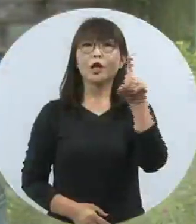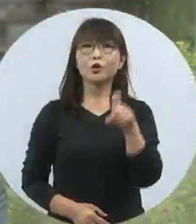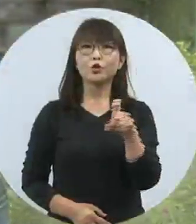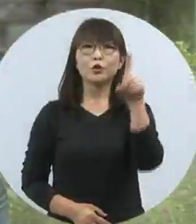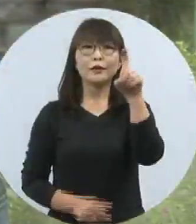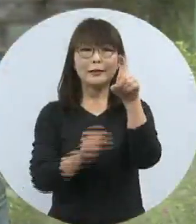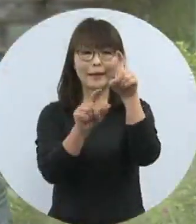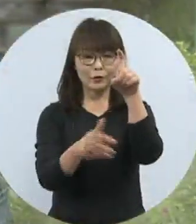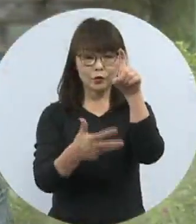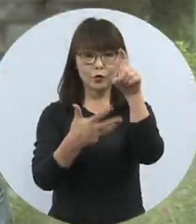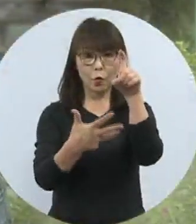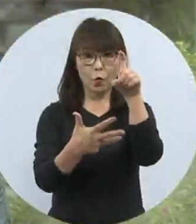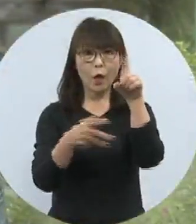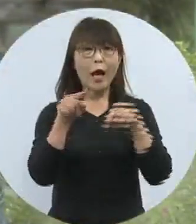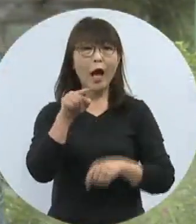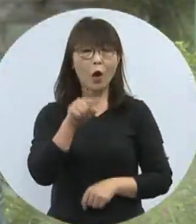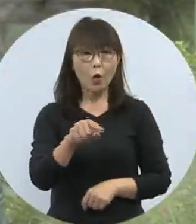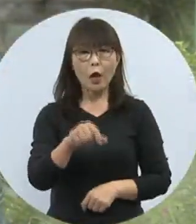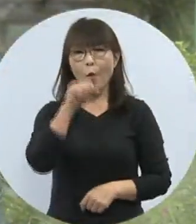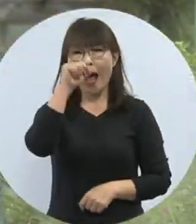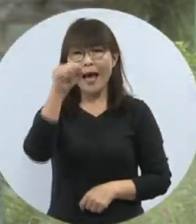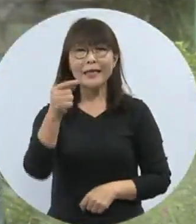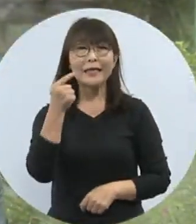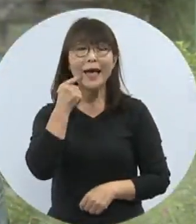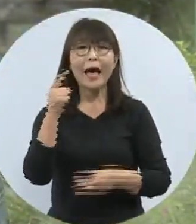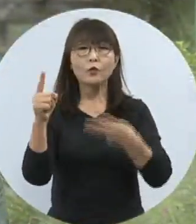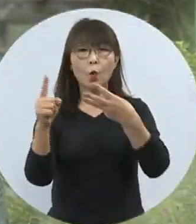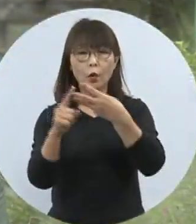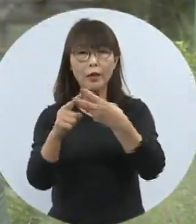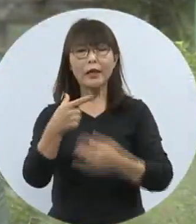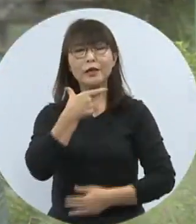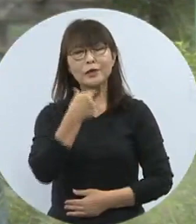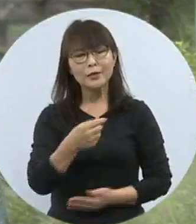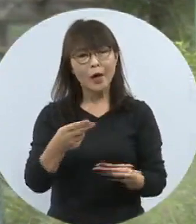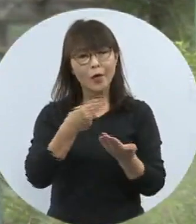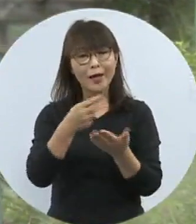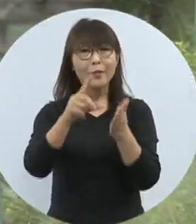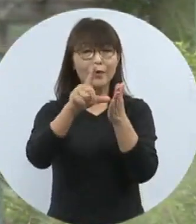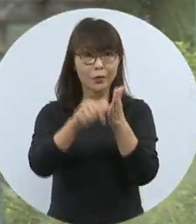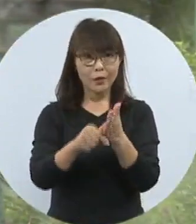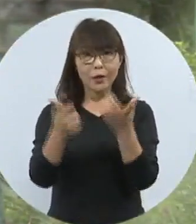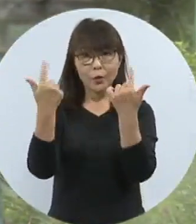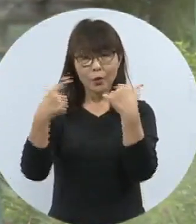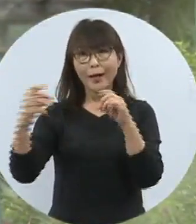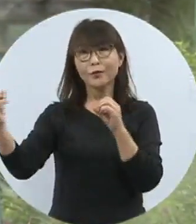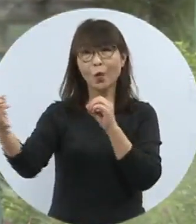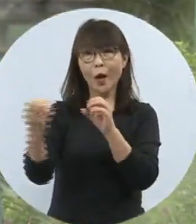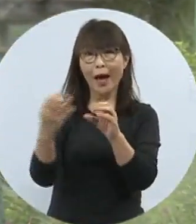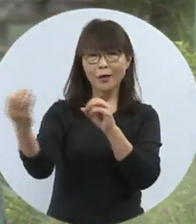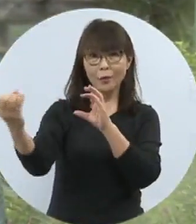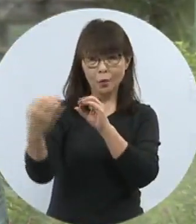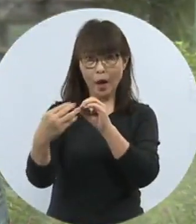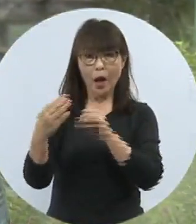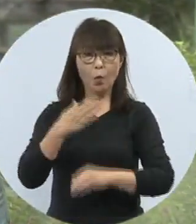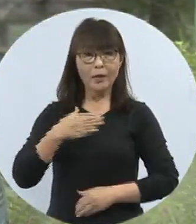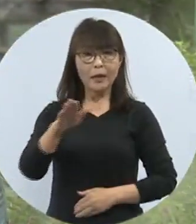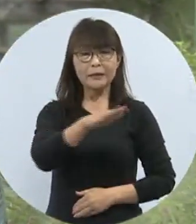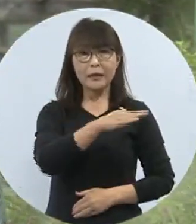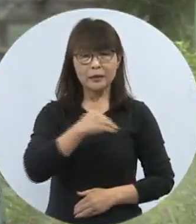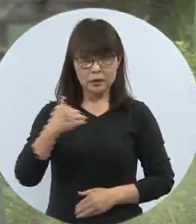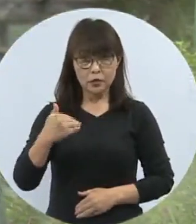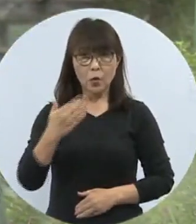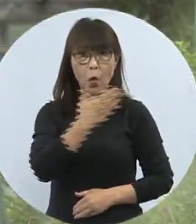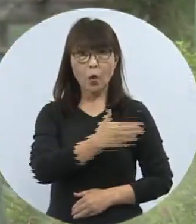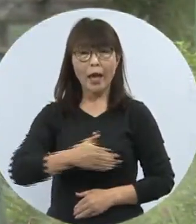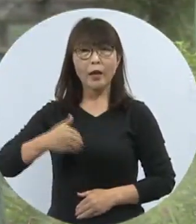11月8日はいい歯の日。好きなものを食べるとき、日常での会話、私たちの健康を保